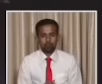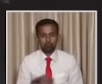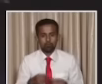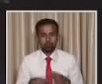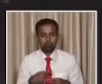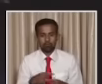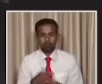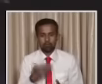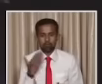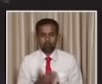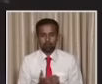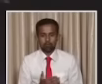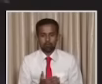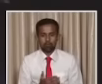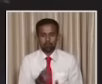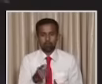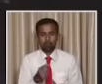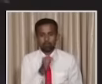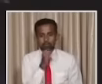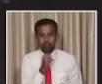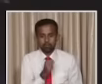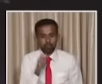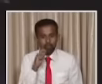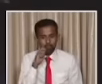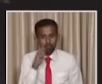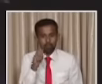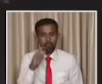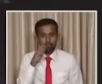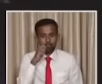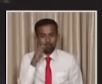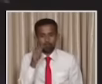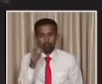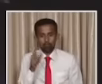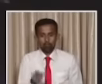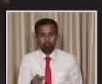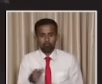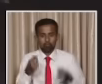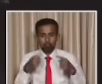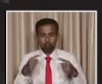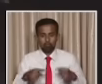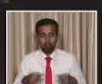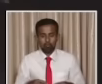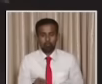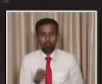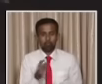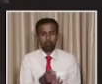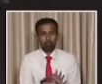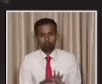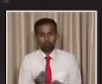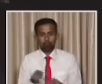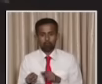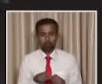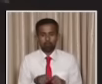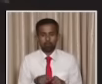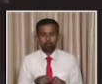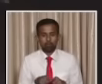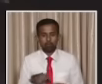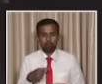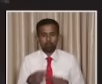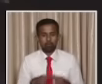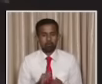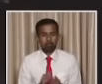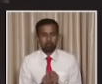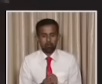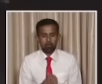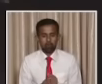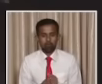වෙනස් වෙන්න ඕන ඔබතුමාගේ සීයා ඔබතුමාගේ තාත්තා දැන් අද ඔබතුමා ඉන්න මම විතර ඔබතුමා තරුණෙක් විදියට මේ මේ සම්ප්‍රදාය වෙනස්